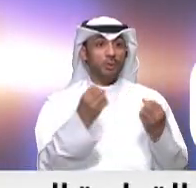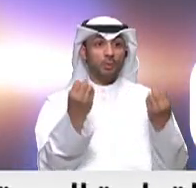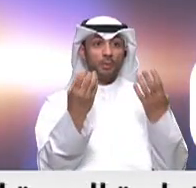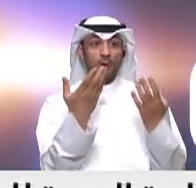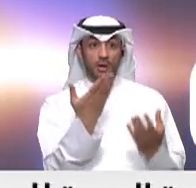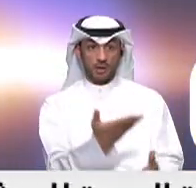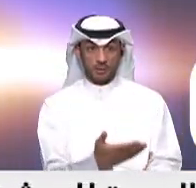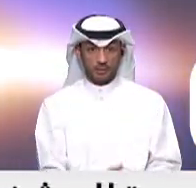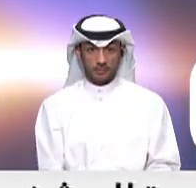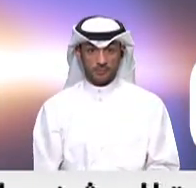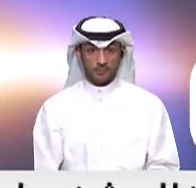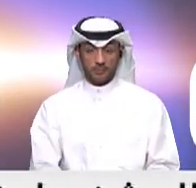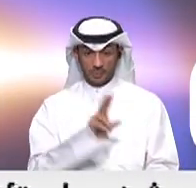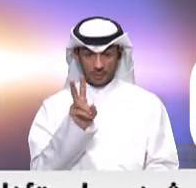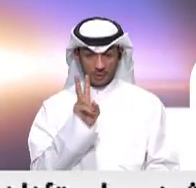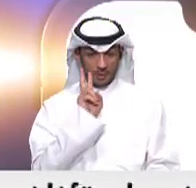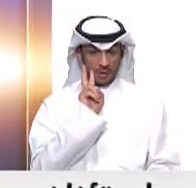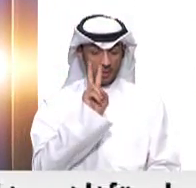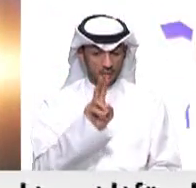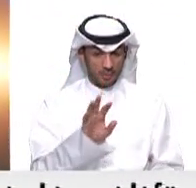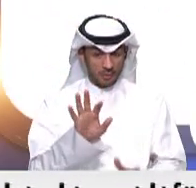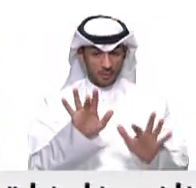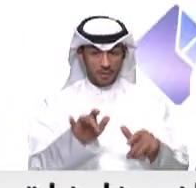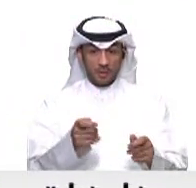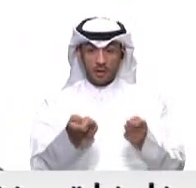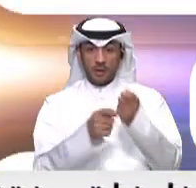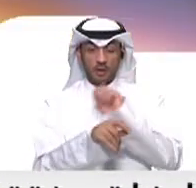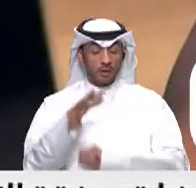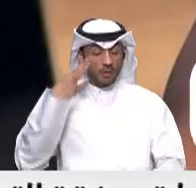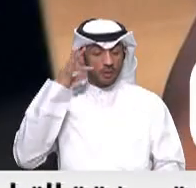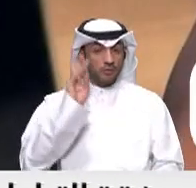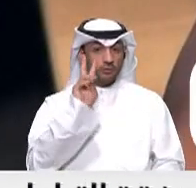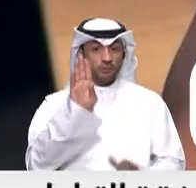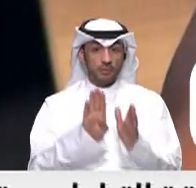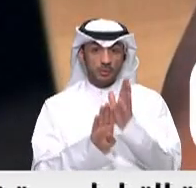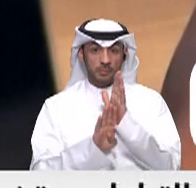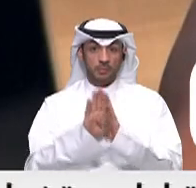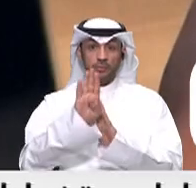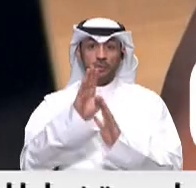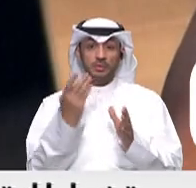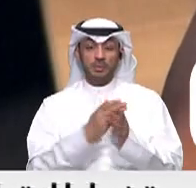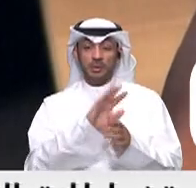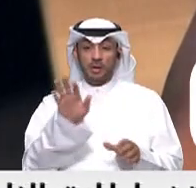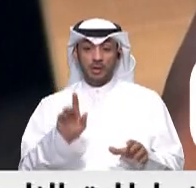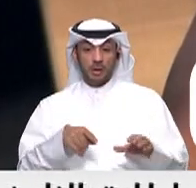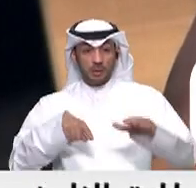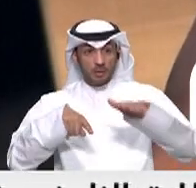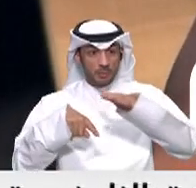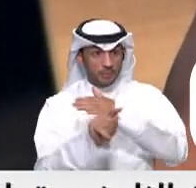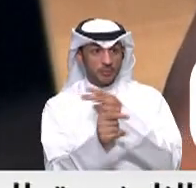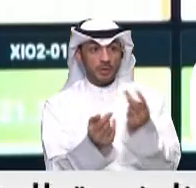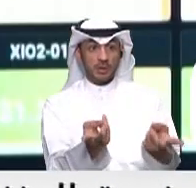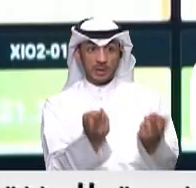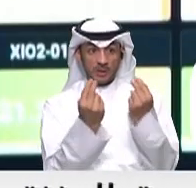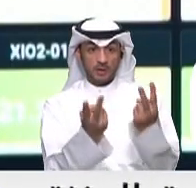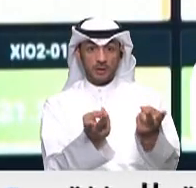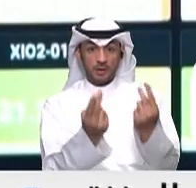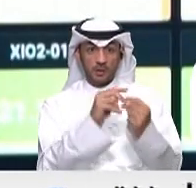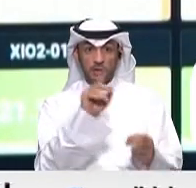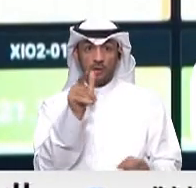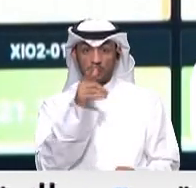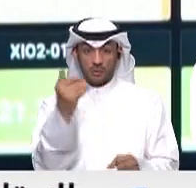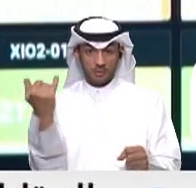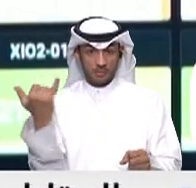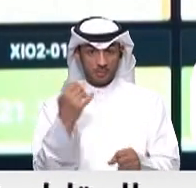وسريتها تشهد الساحه الرقميه تصاعدا ملحوظا في الهجمات البرانيه المتطوره مما يستدعي اعتماد